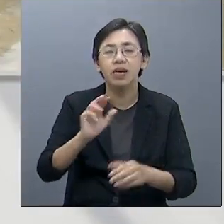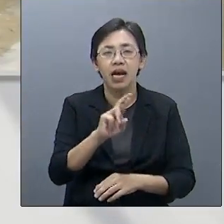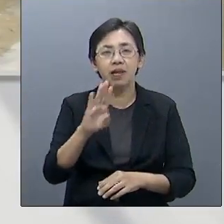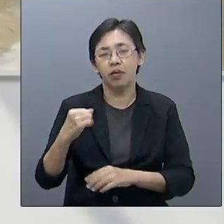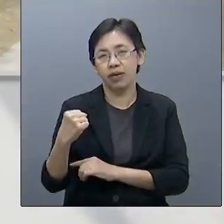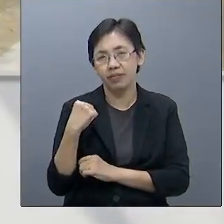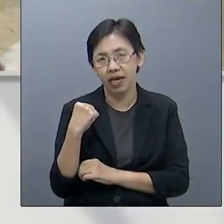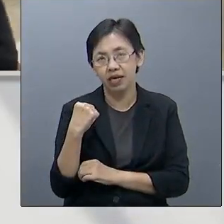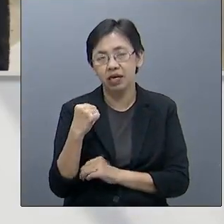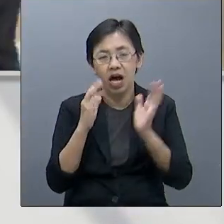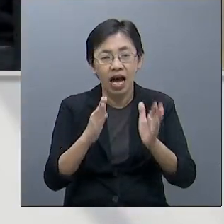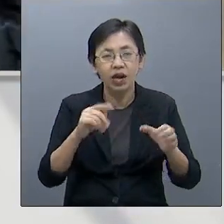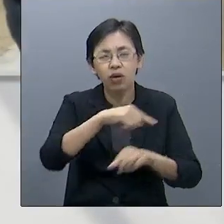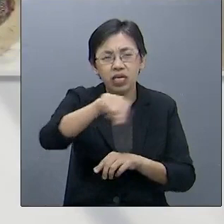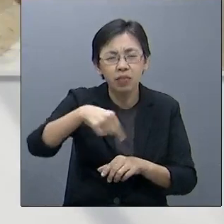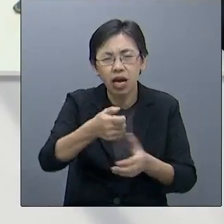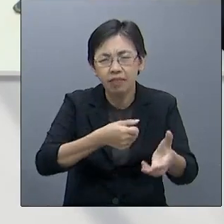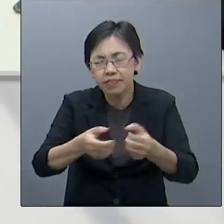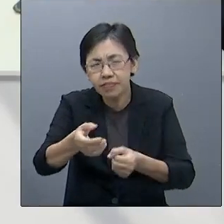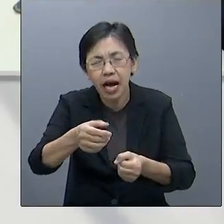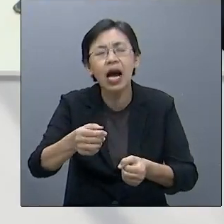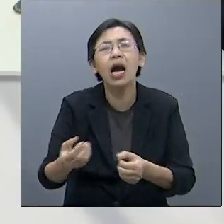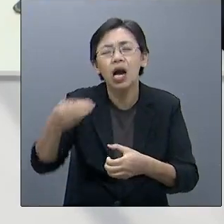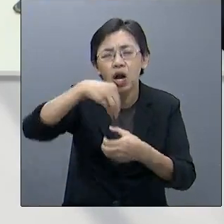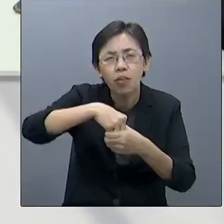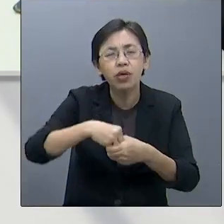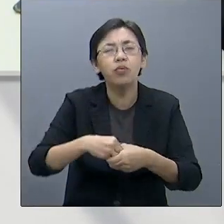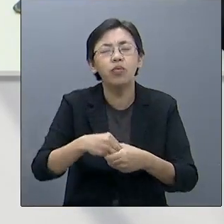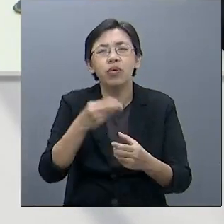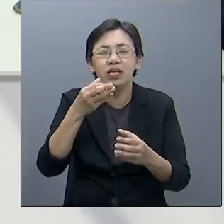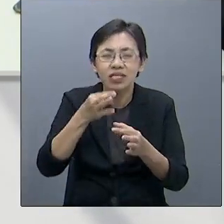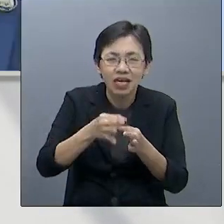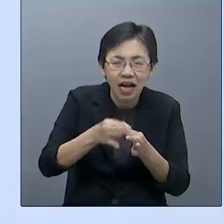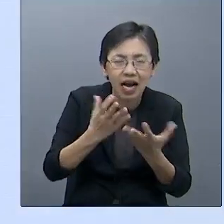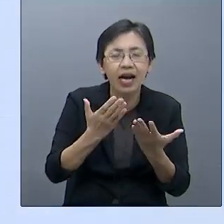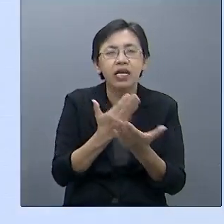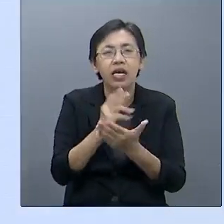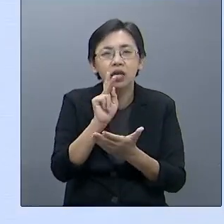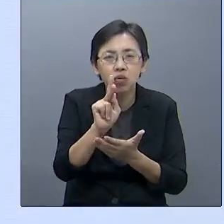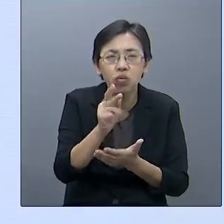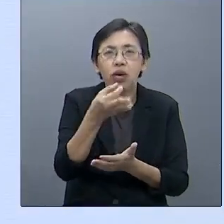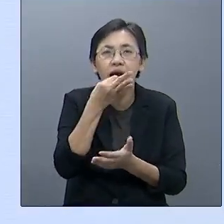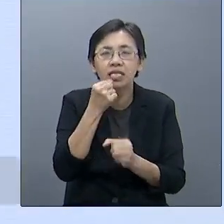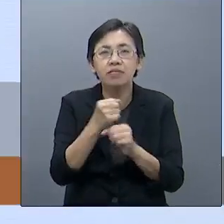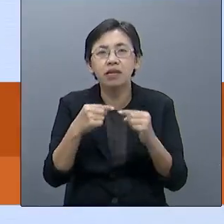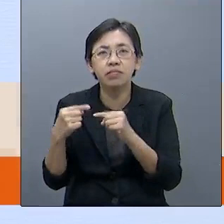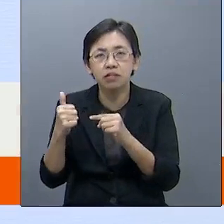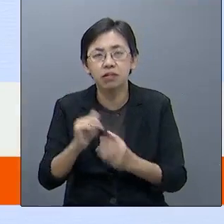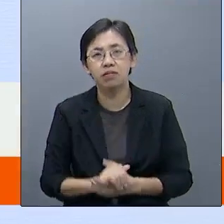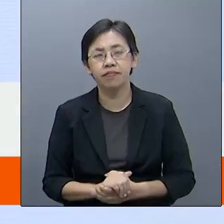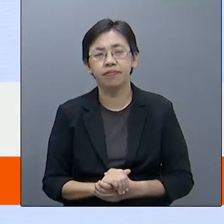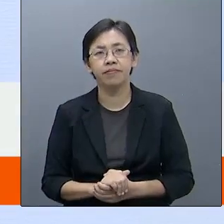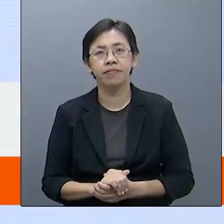แล้วก็ดึงคนกลุ่มนี้กลับเข้ามาสู่ระบบเศรษฐกิจเดินหน้าประกอบอาชีพได้ค่ะ นี่มันไม่เหมือนพักนี้ครั้งก่อนเนี่ย